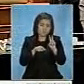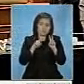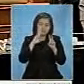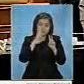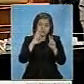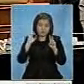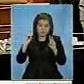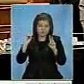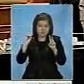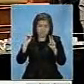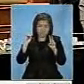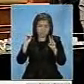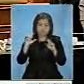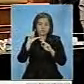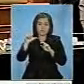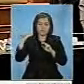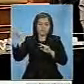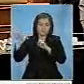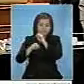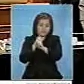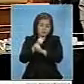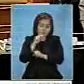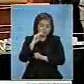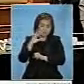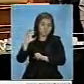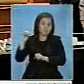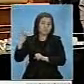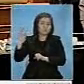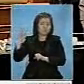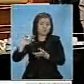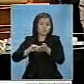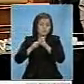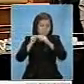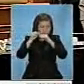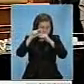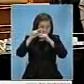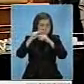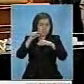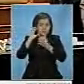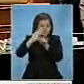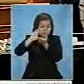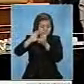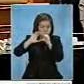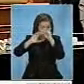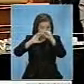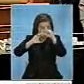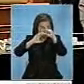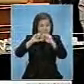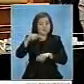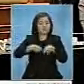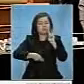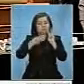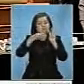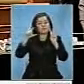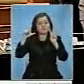ในปี2556เพราะฉะนั้นการเพิ่มขึ้นเพียง 20,000 ล้านนั้นเป็นเรื่องที่รัฐบาลให้ความสำคัญแต่ในปีนี้นะ